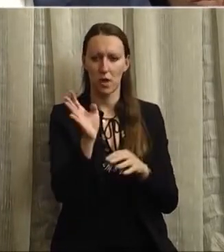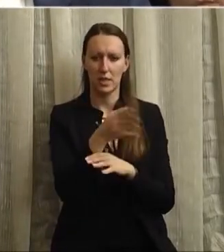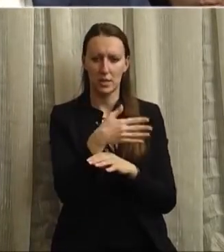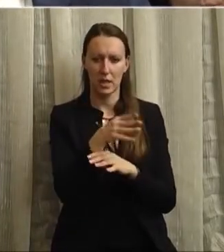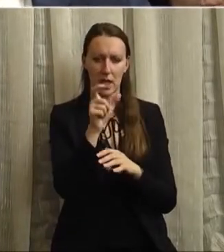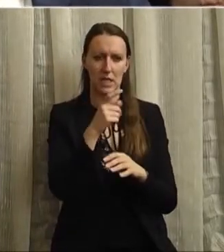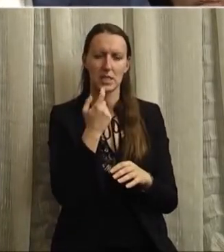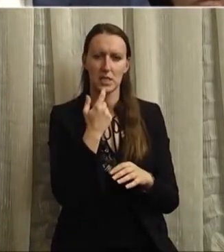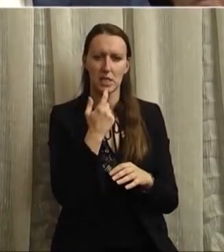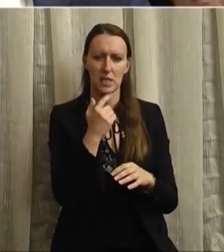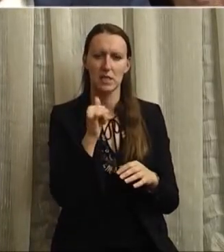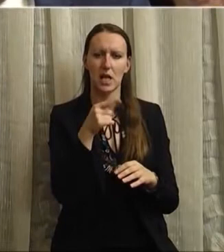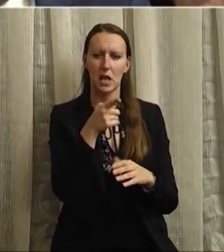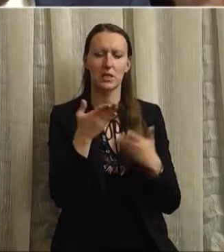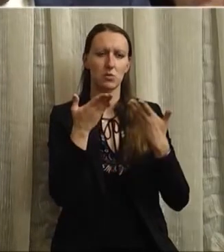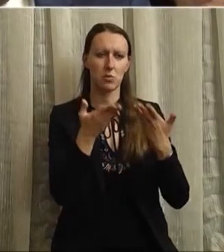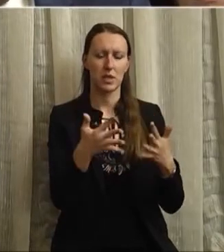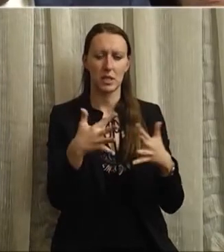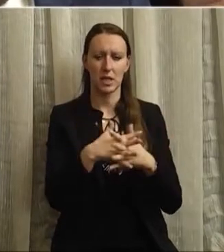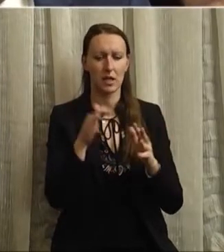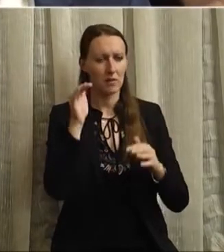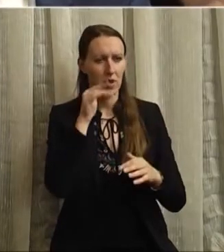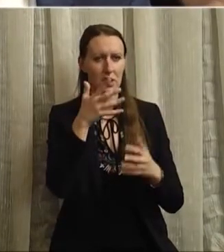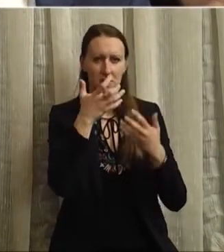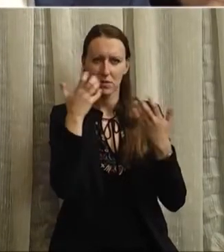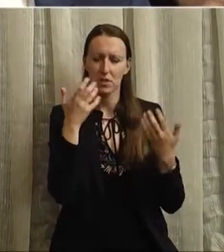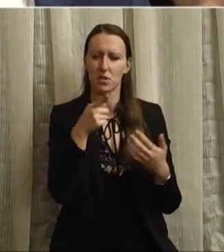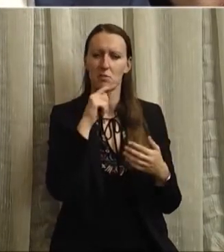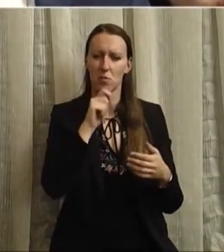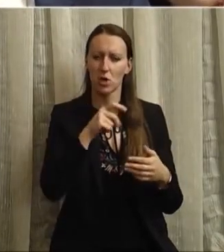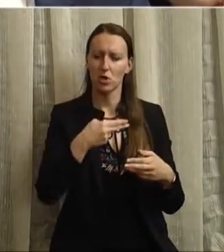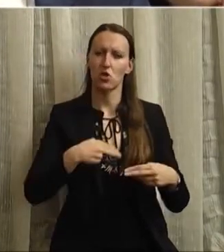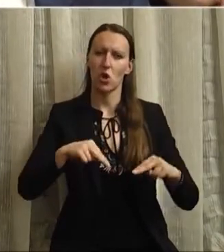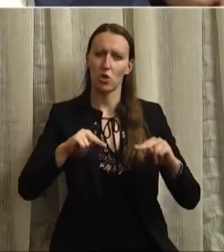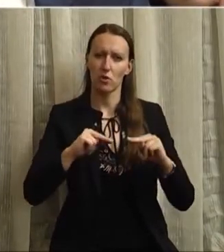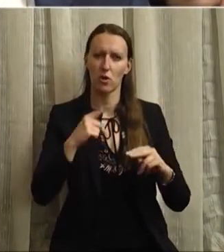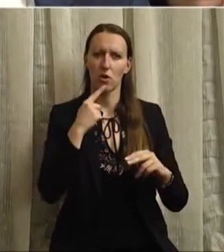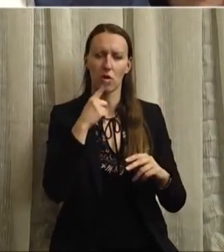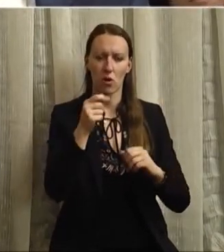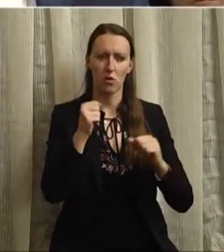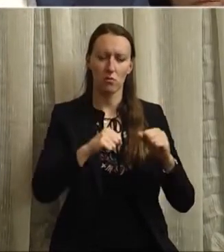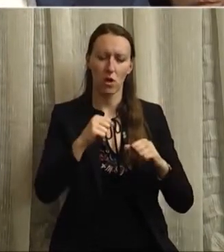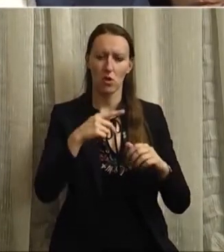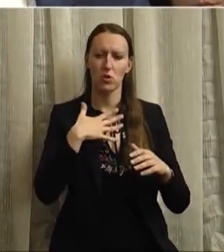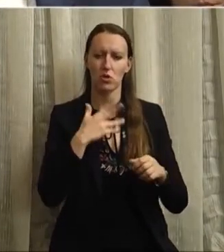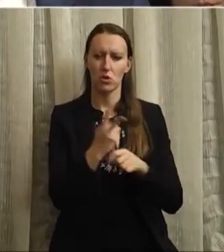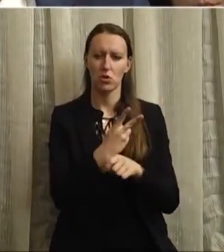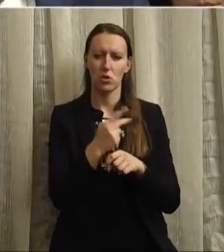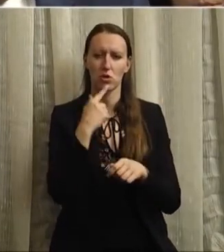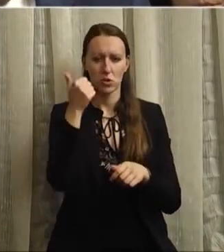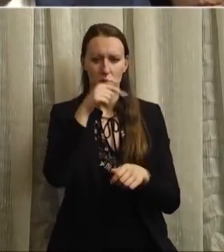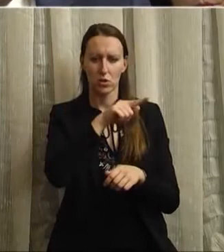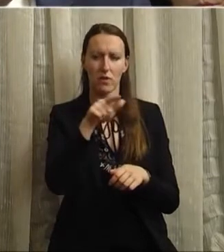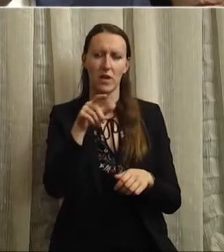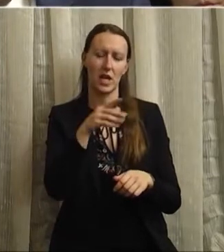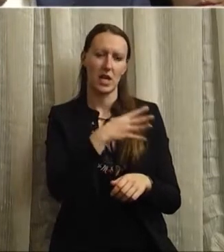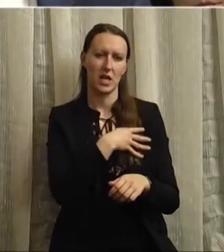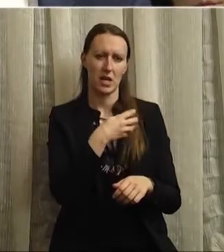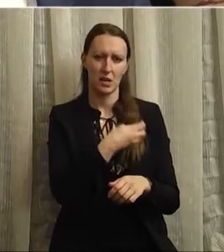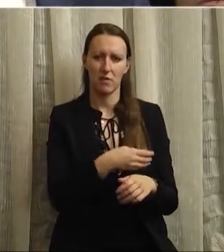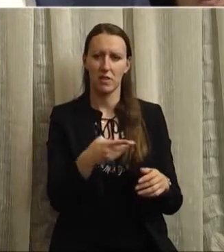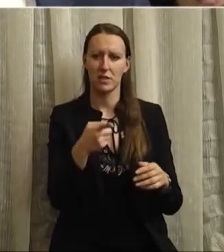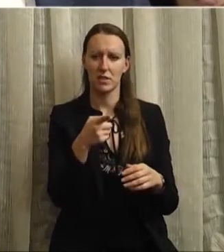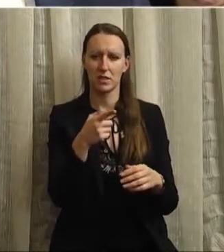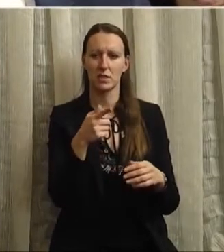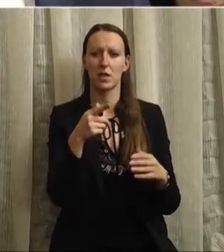talijanskom jeziku. Da li su predstavnici gradskih vlasti svjesni političke odgovornosti koju obnašaju u našoj državi koja se zove Republika Hrvatska?